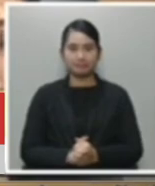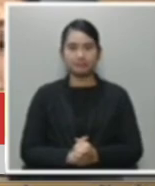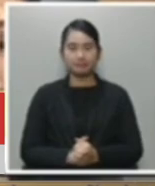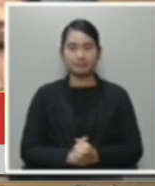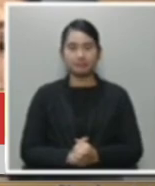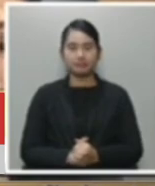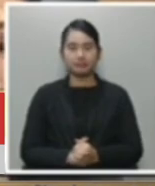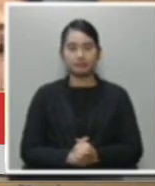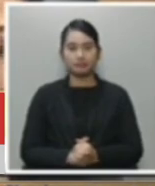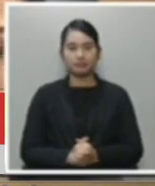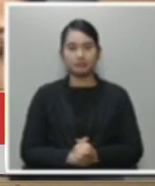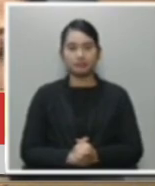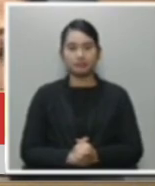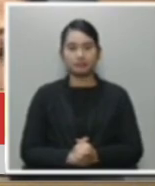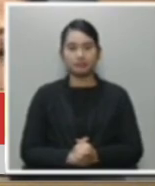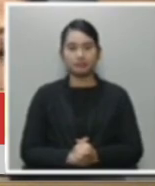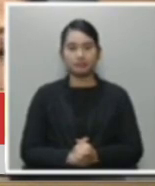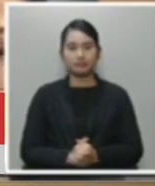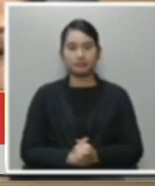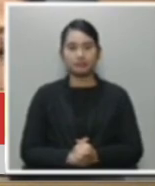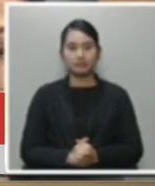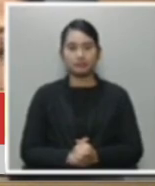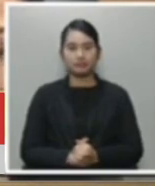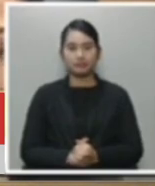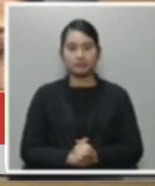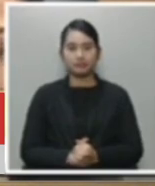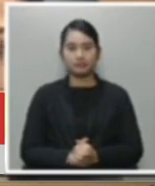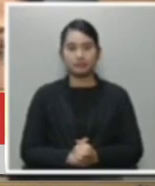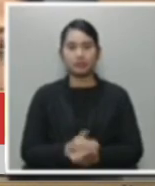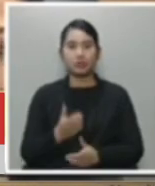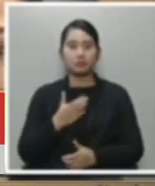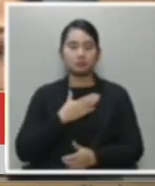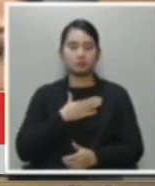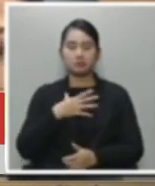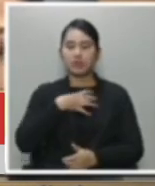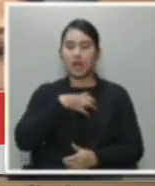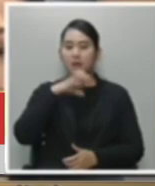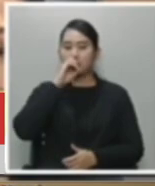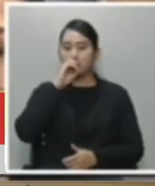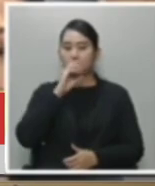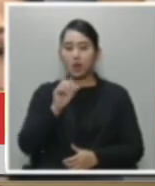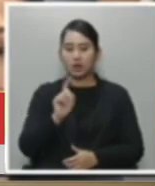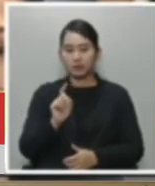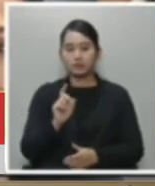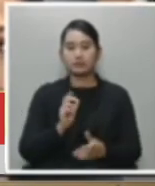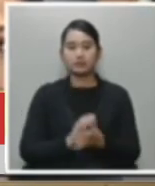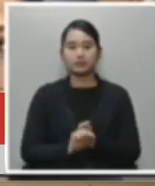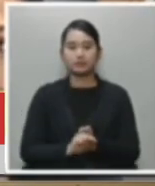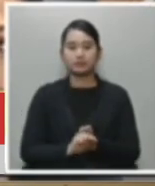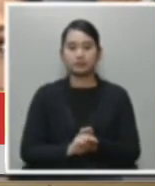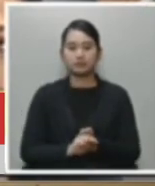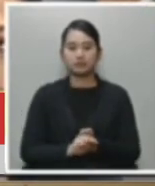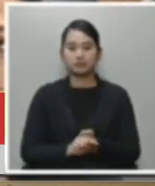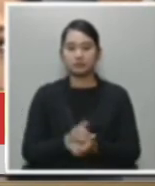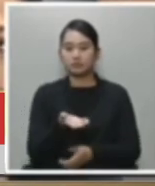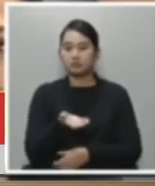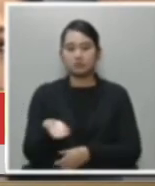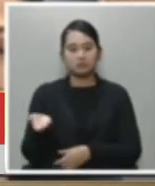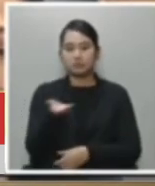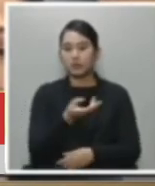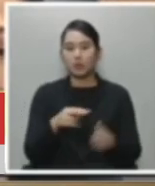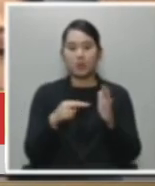ผมมีเรื่องที่อยากจะกราบเรียนก็คือว่าสิ่งเหล่านี้แสดงให้เห็นถึงความหละหลวมของกอง